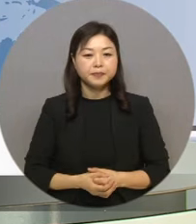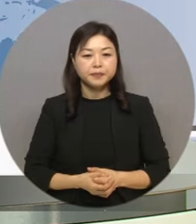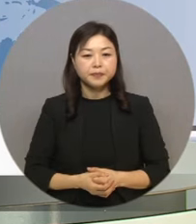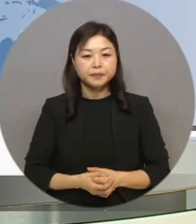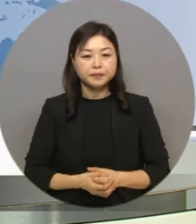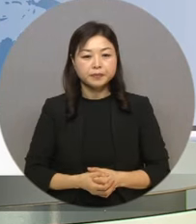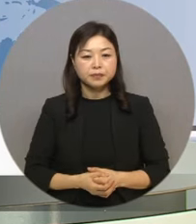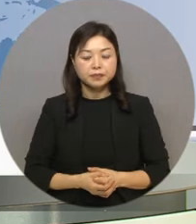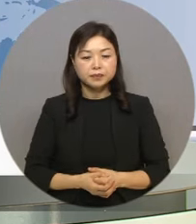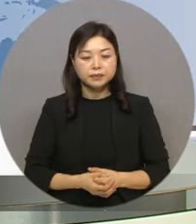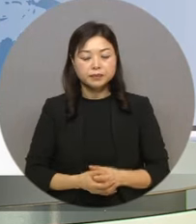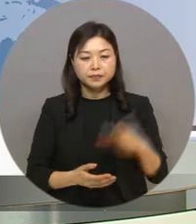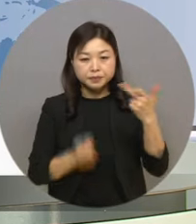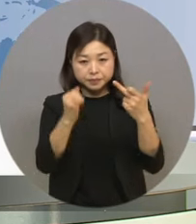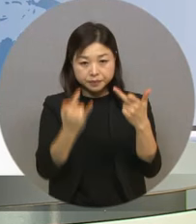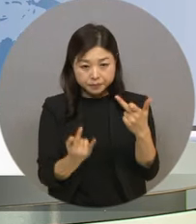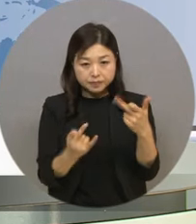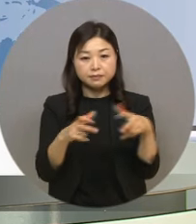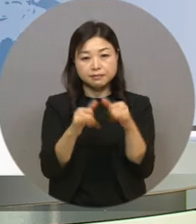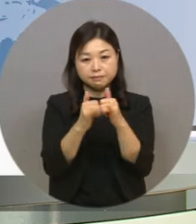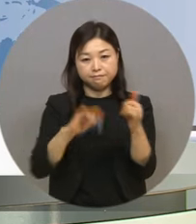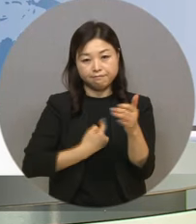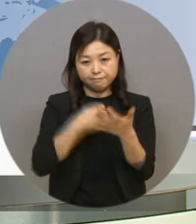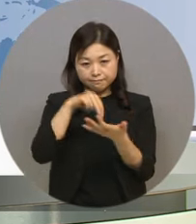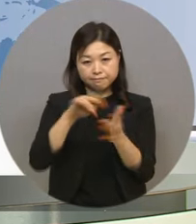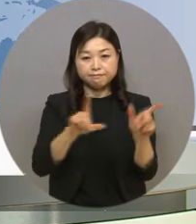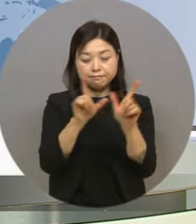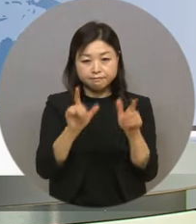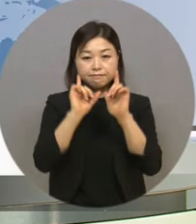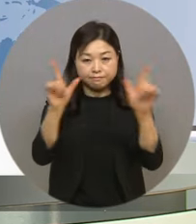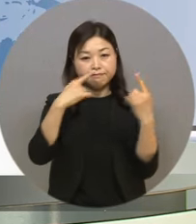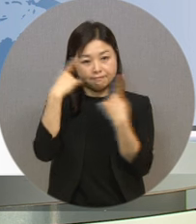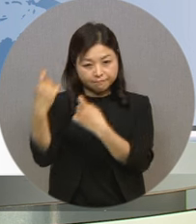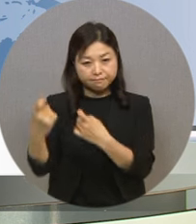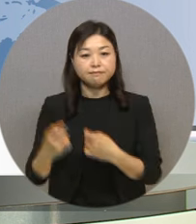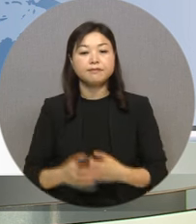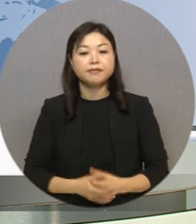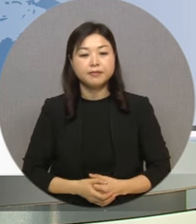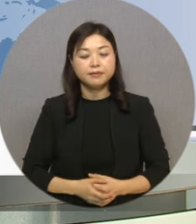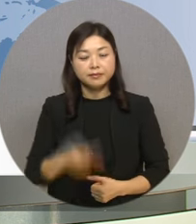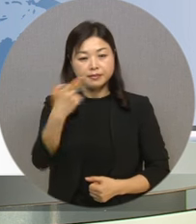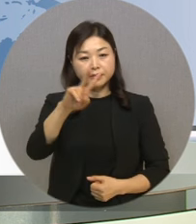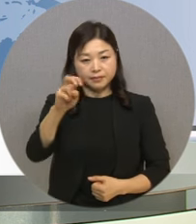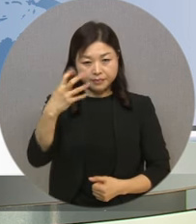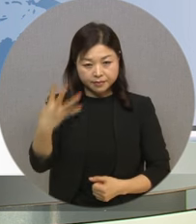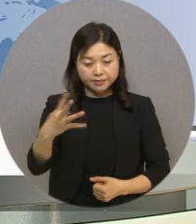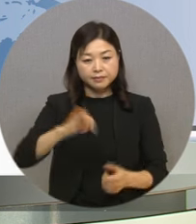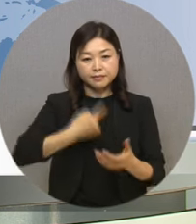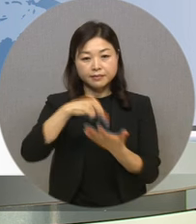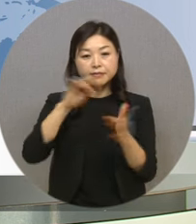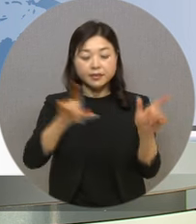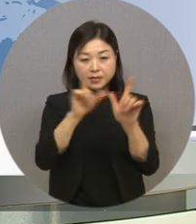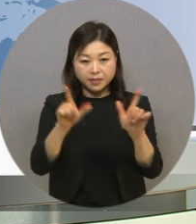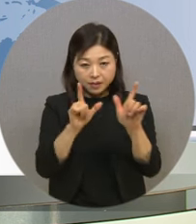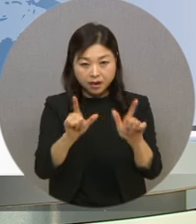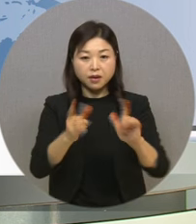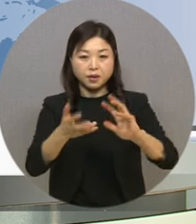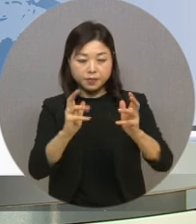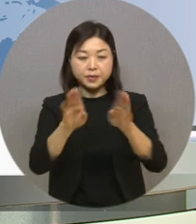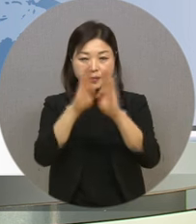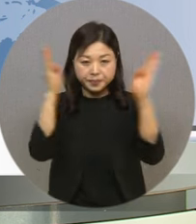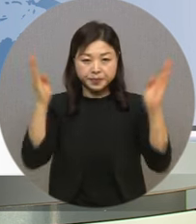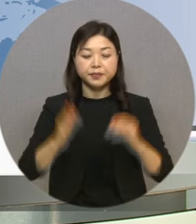올해로 17회째를 맞이하는 장애인 자립생활의 날을 기념하기 위한 2024 자립생활 컨퍼런스가